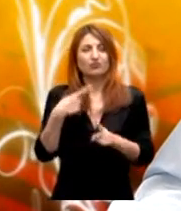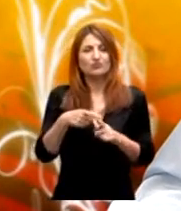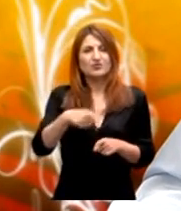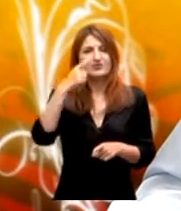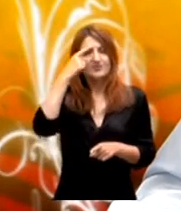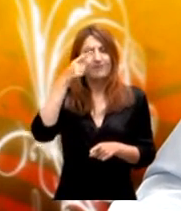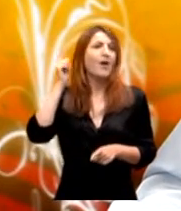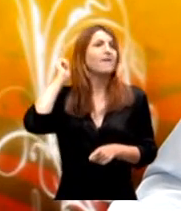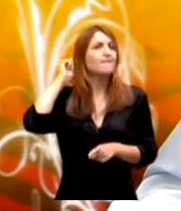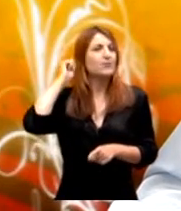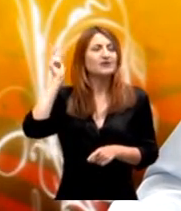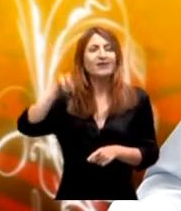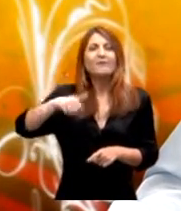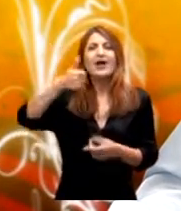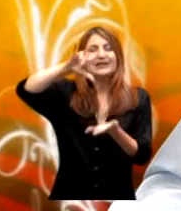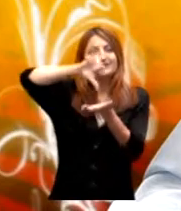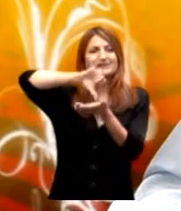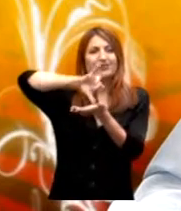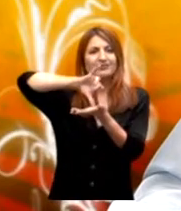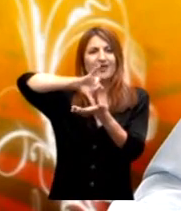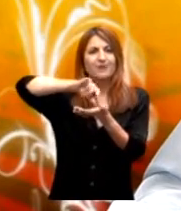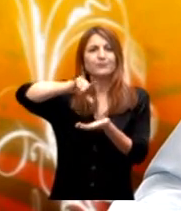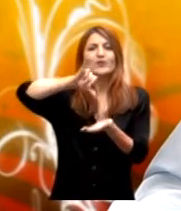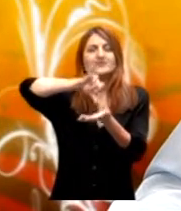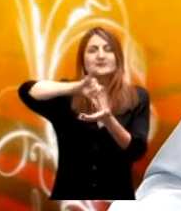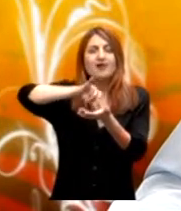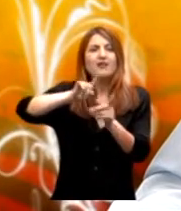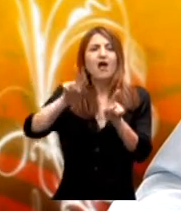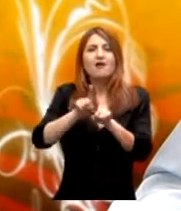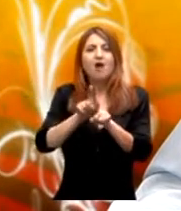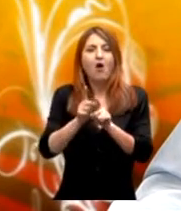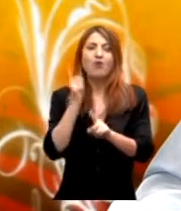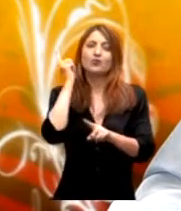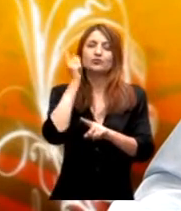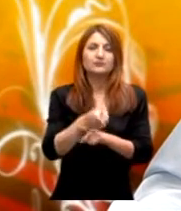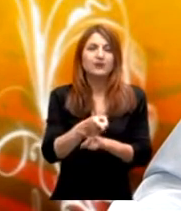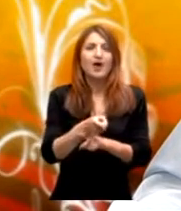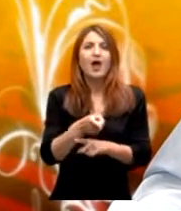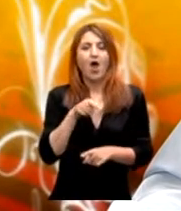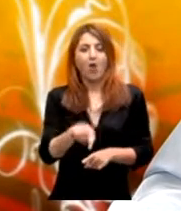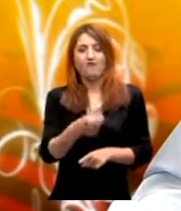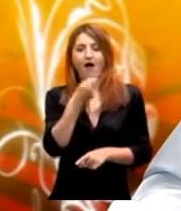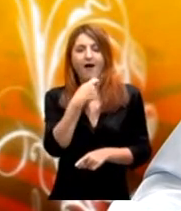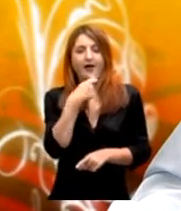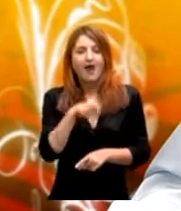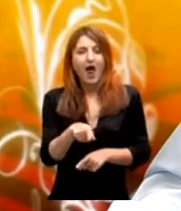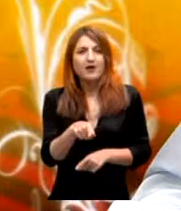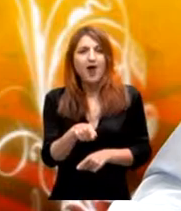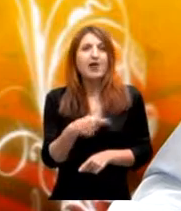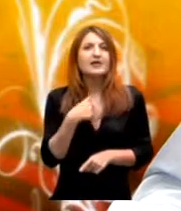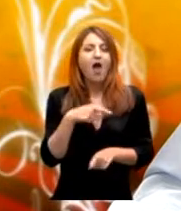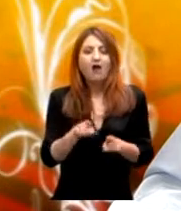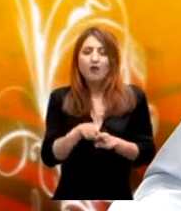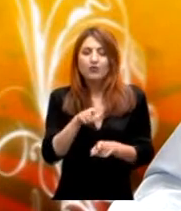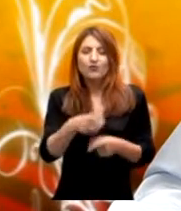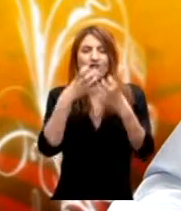u mozgu postoje centri koji određuju da mi tu hranu na neki način